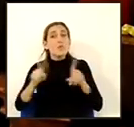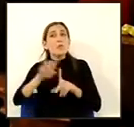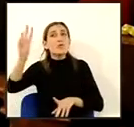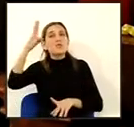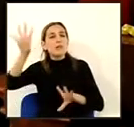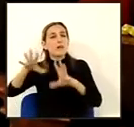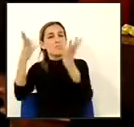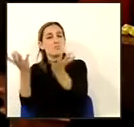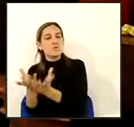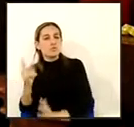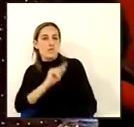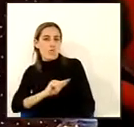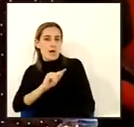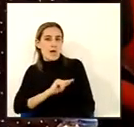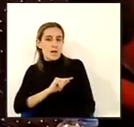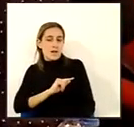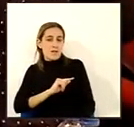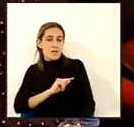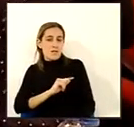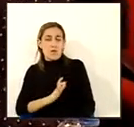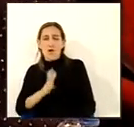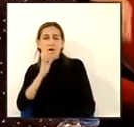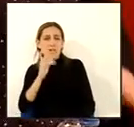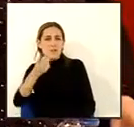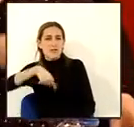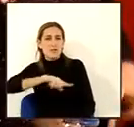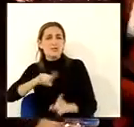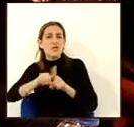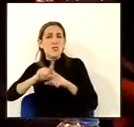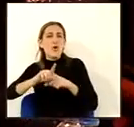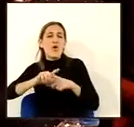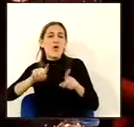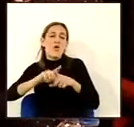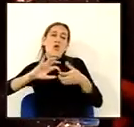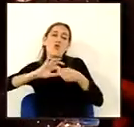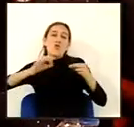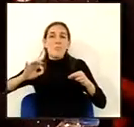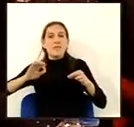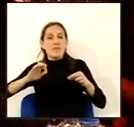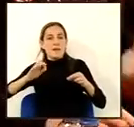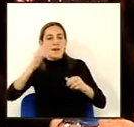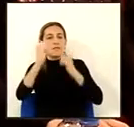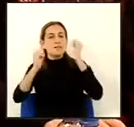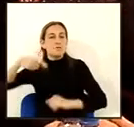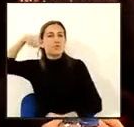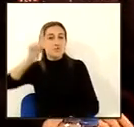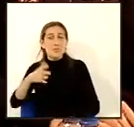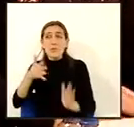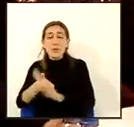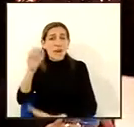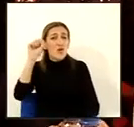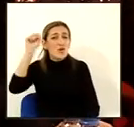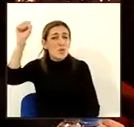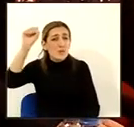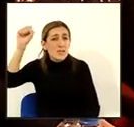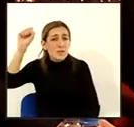moral repugnant i còmplices dels més grans assassins de la humanitat. El comunisme ens ha matat de totes